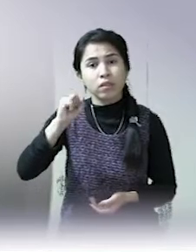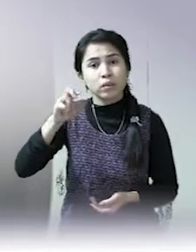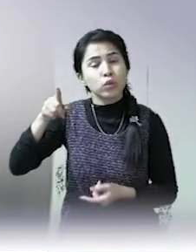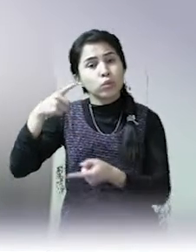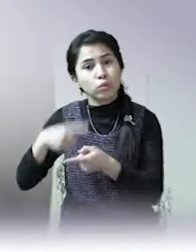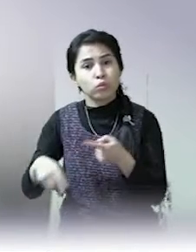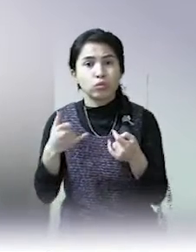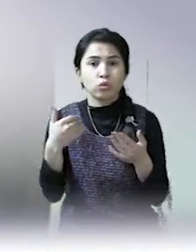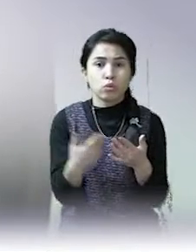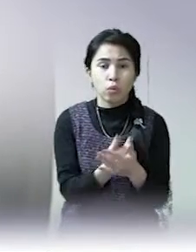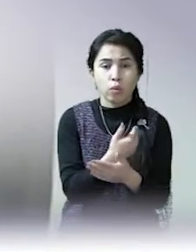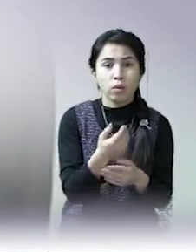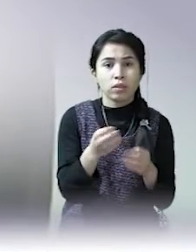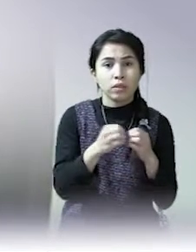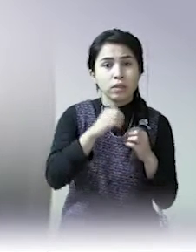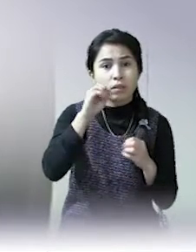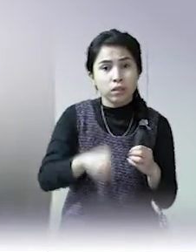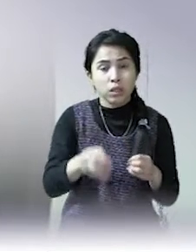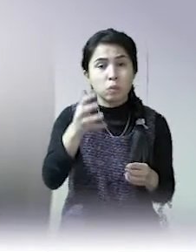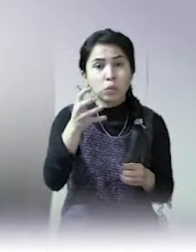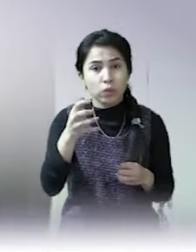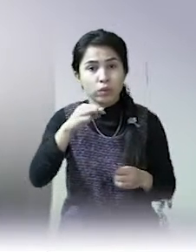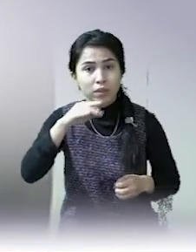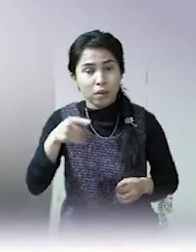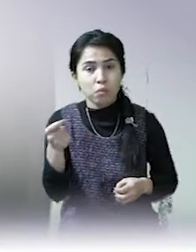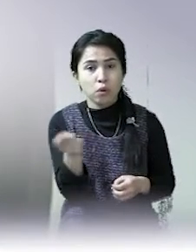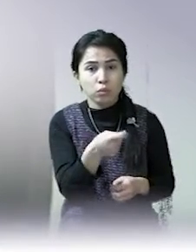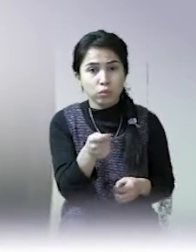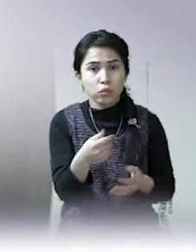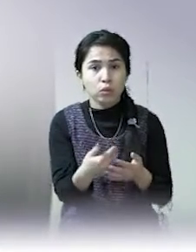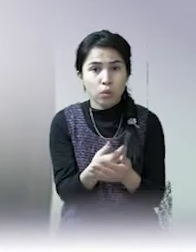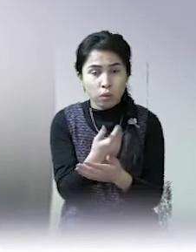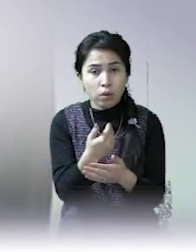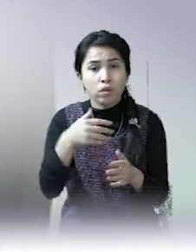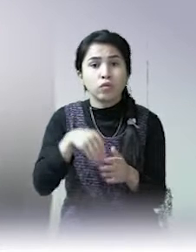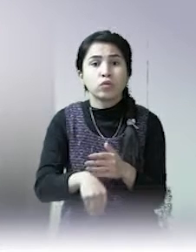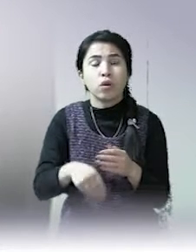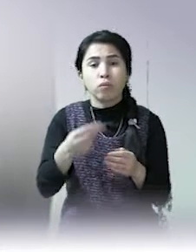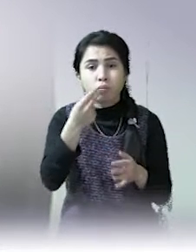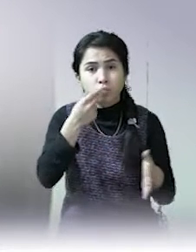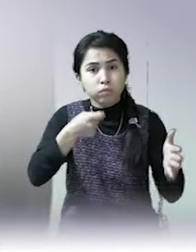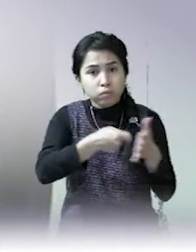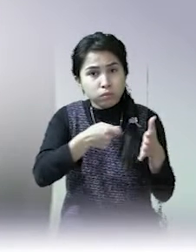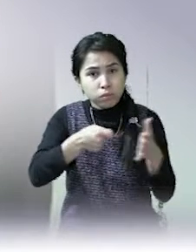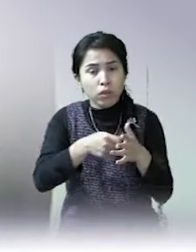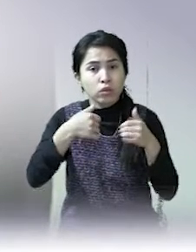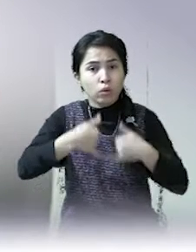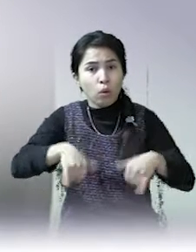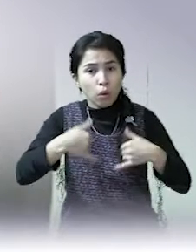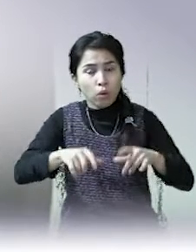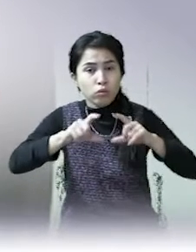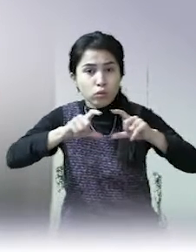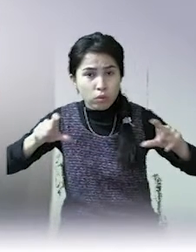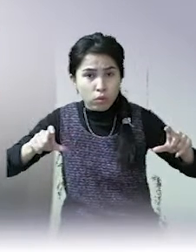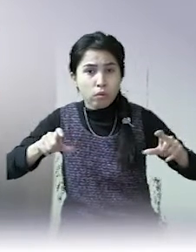қорыменен ол жерде де мынау сапаға байланысты мониторинг жүрді. Яғни ол немізет